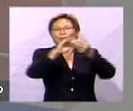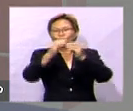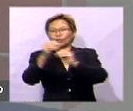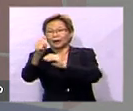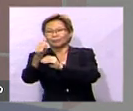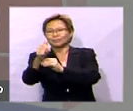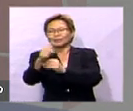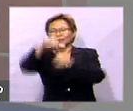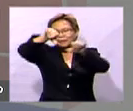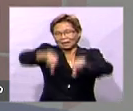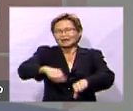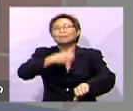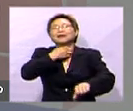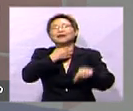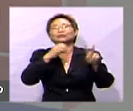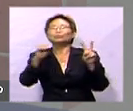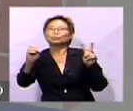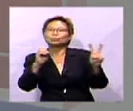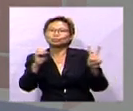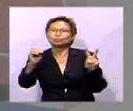apabila menjinakkan Perak 2-0.